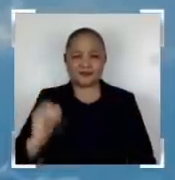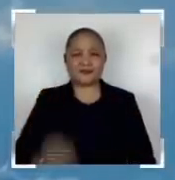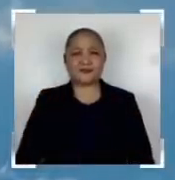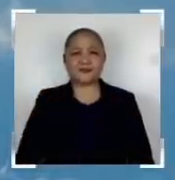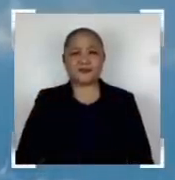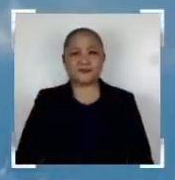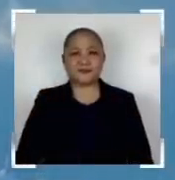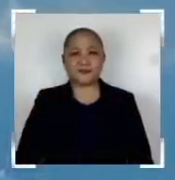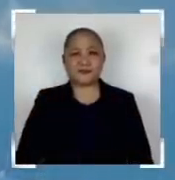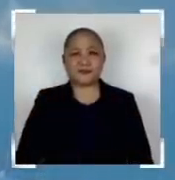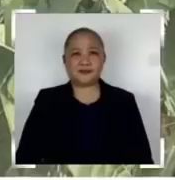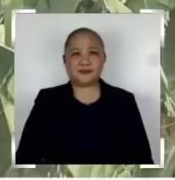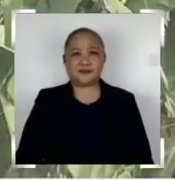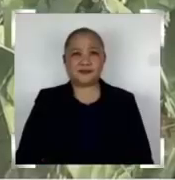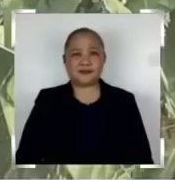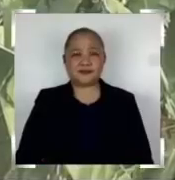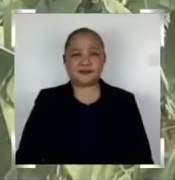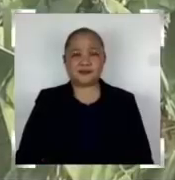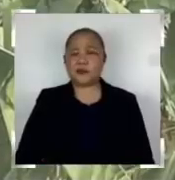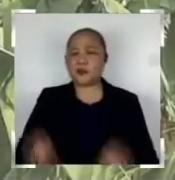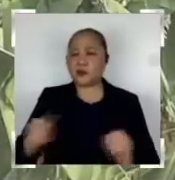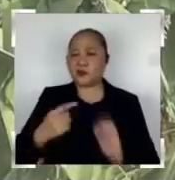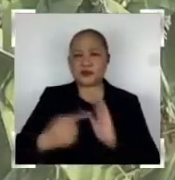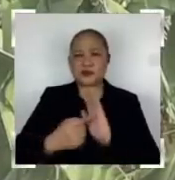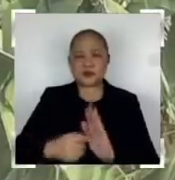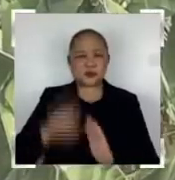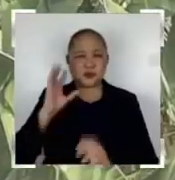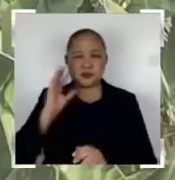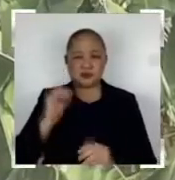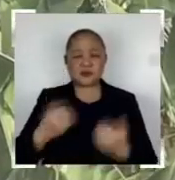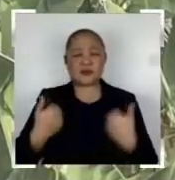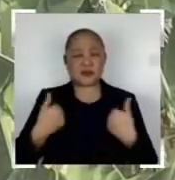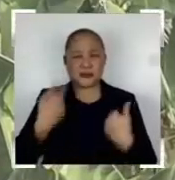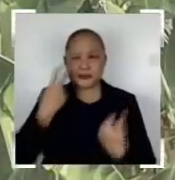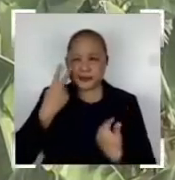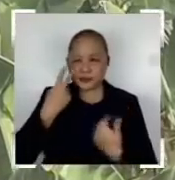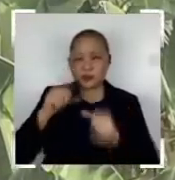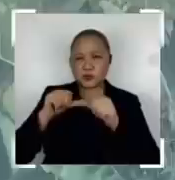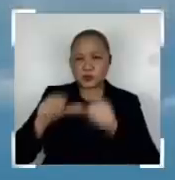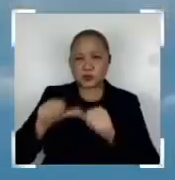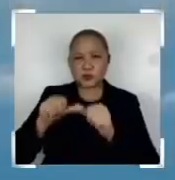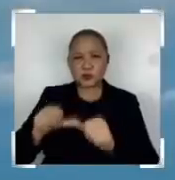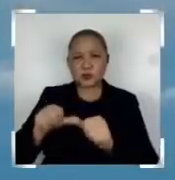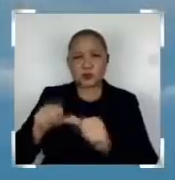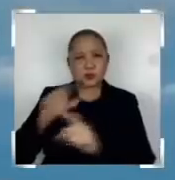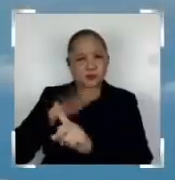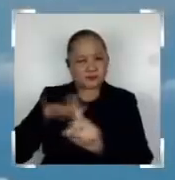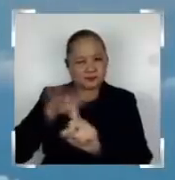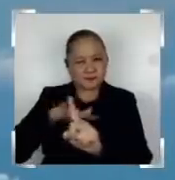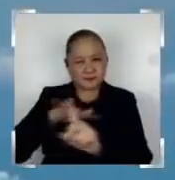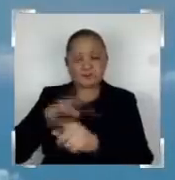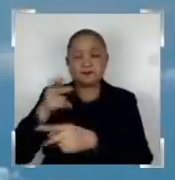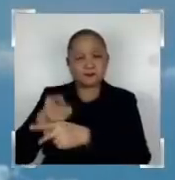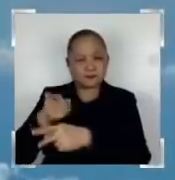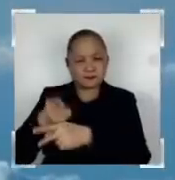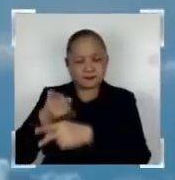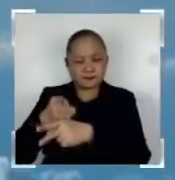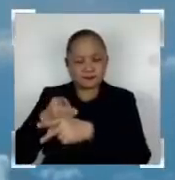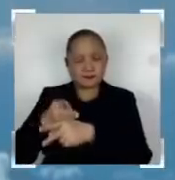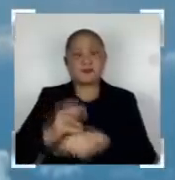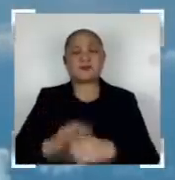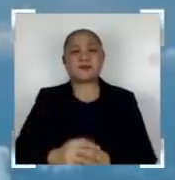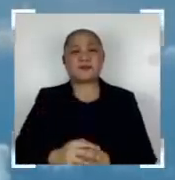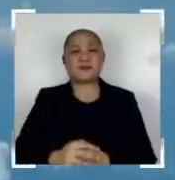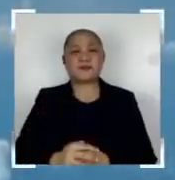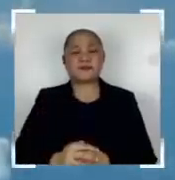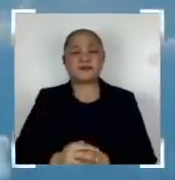Wala po siyang kakaibang pinapakita. Tayo ay magpapatuloy sa mas detalyadong pagmamanman at ito naman po ay